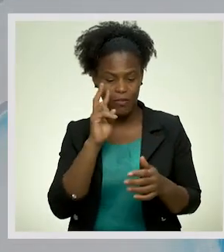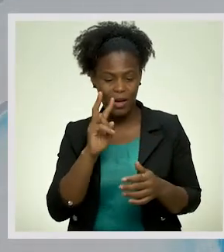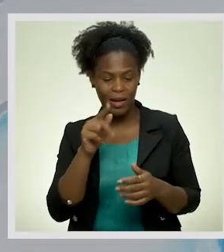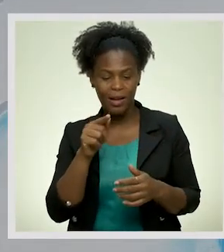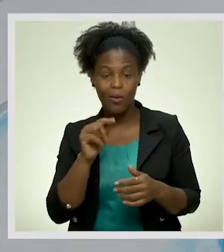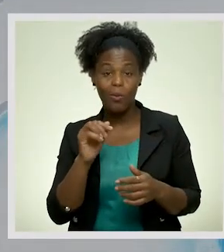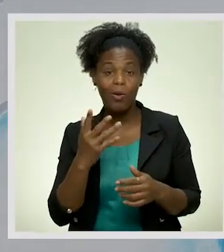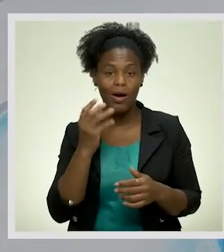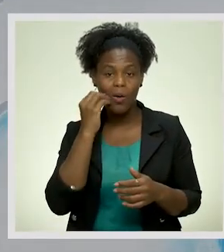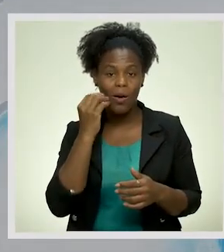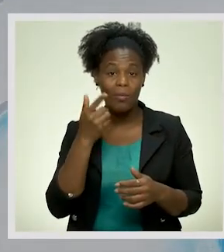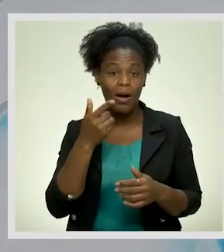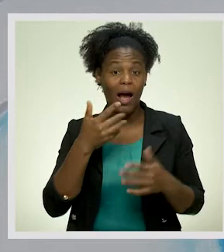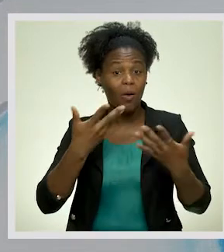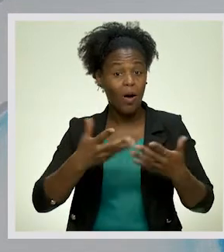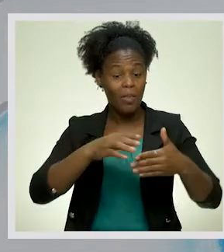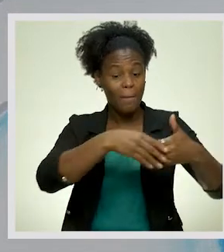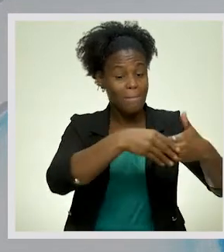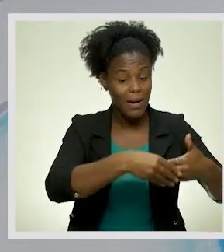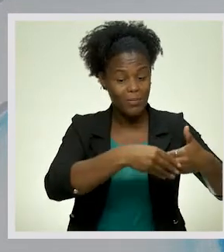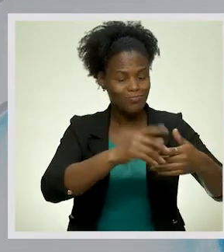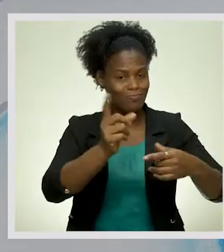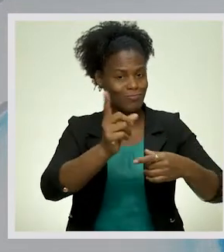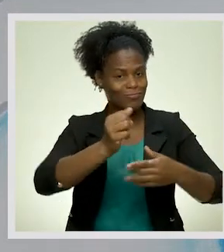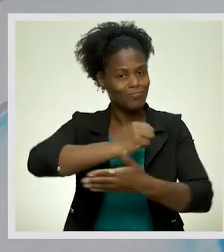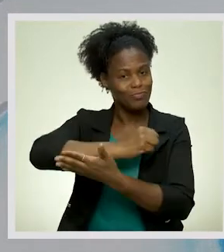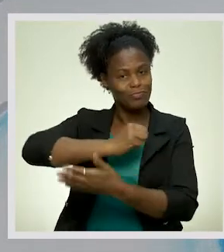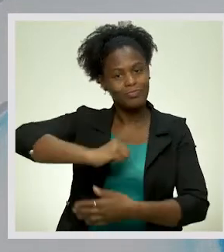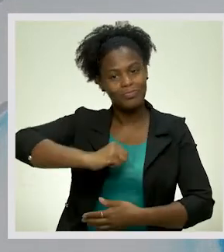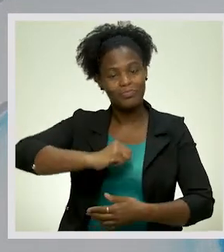C'est comme ça qu'on va saluer parce qu'on est